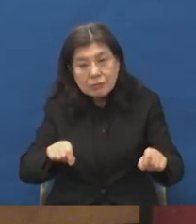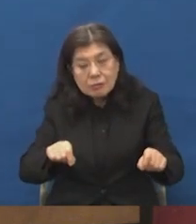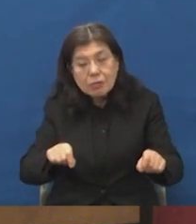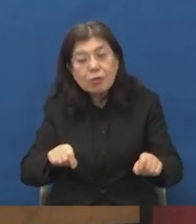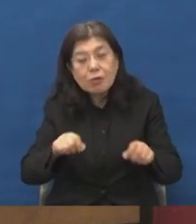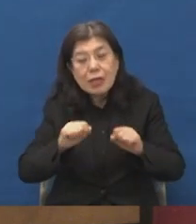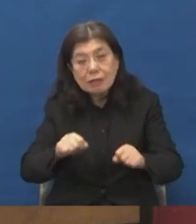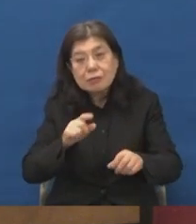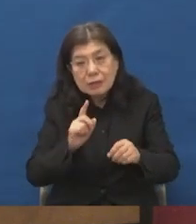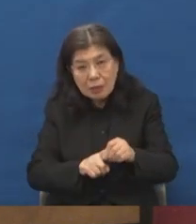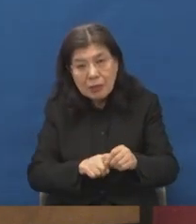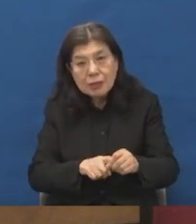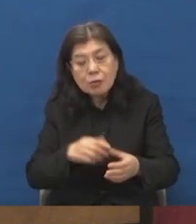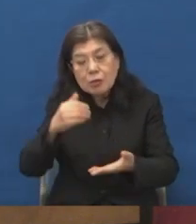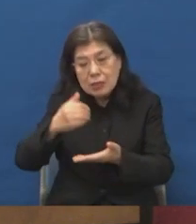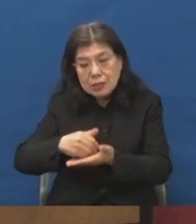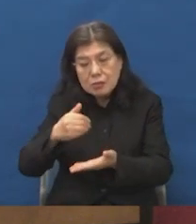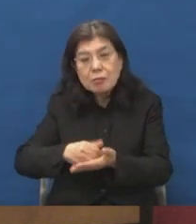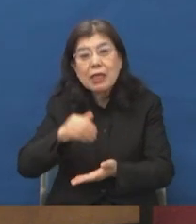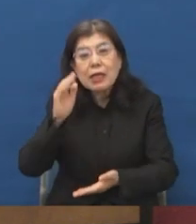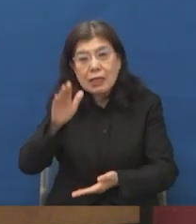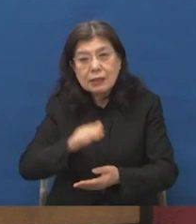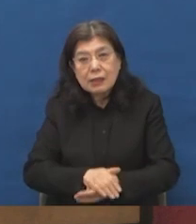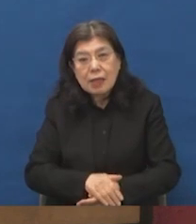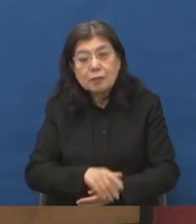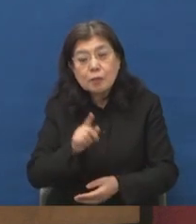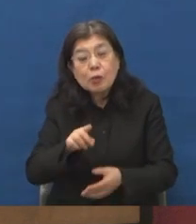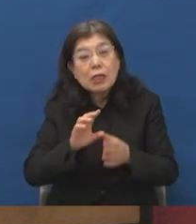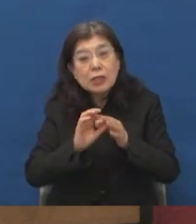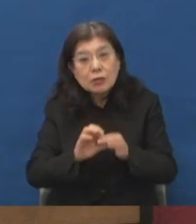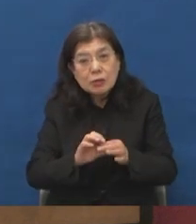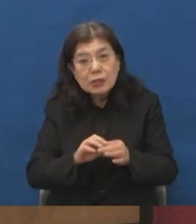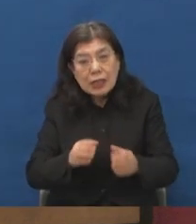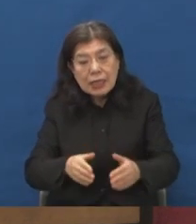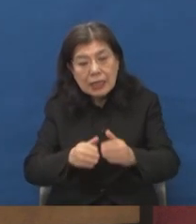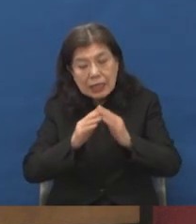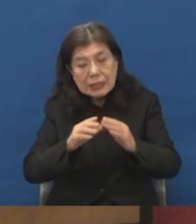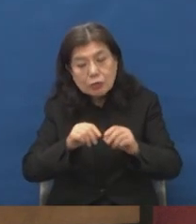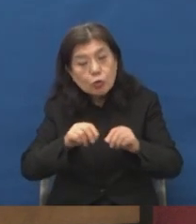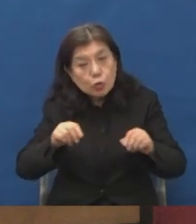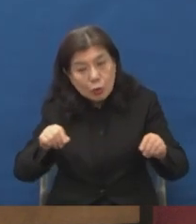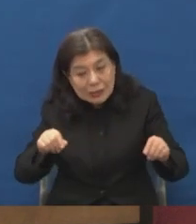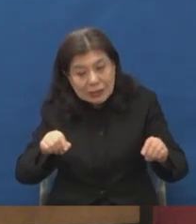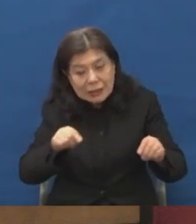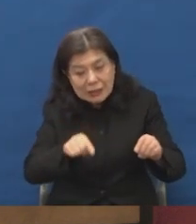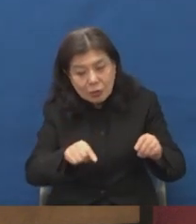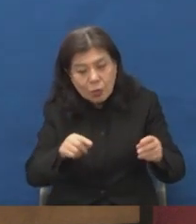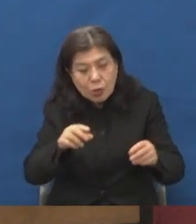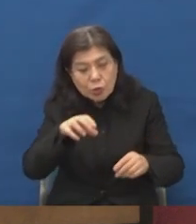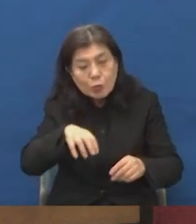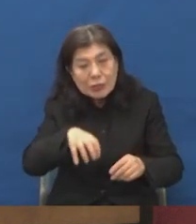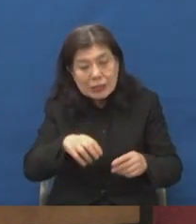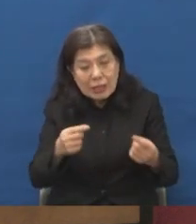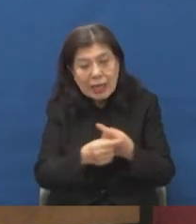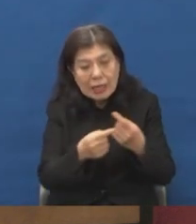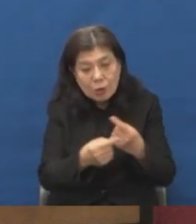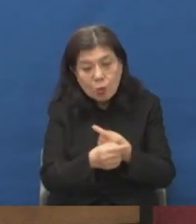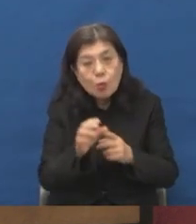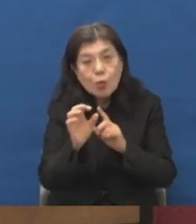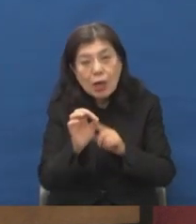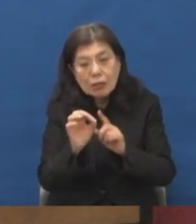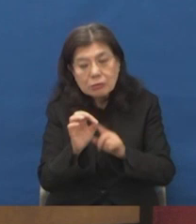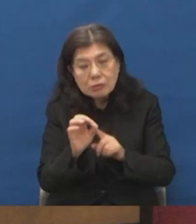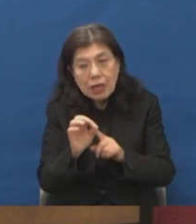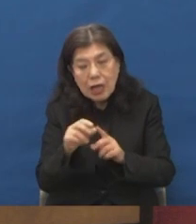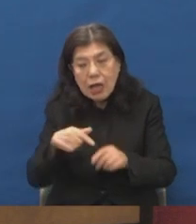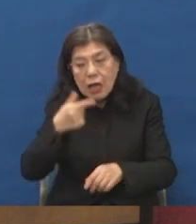するものであるとの説明がありました。これらに対し、建設発生度処分地の変更に伴う契約変更額が、西総合